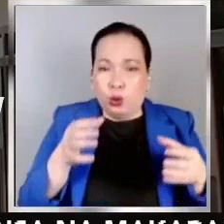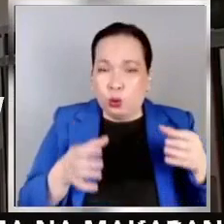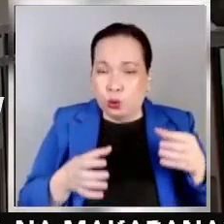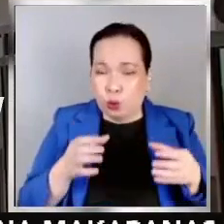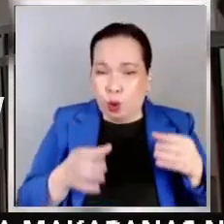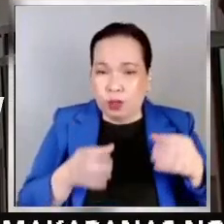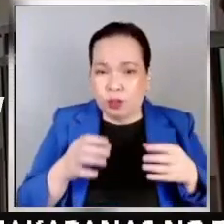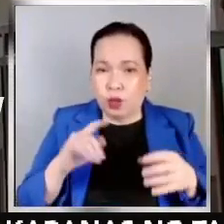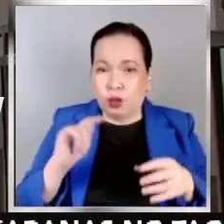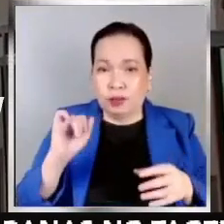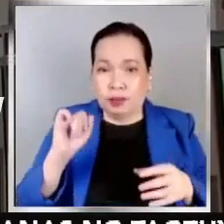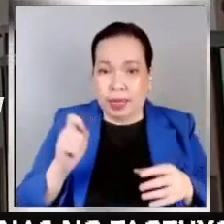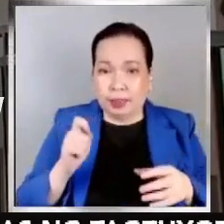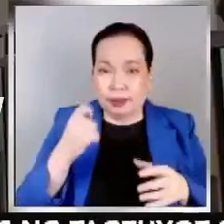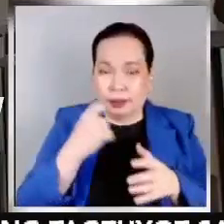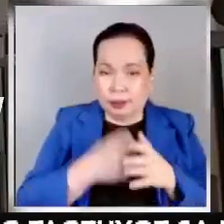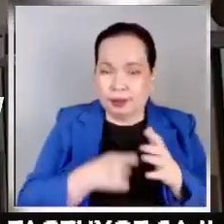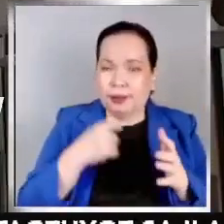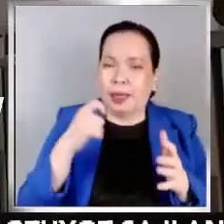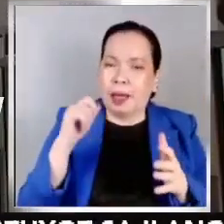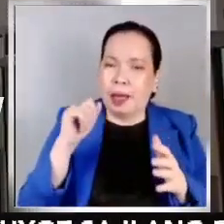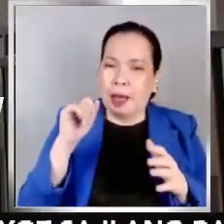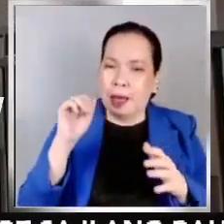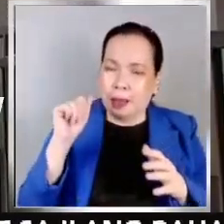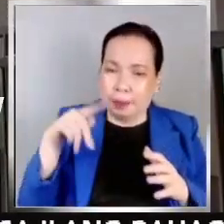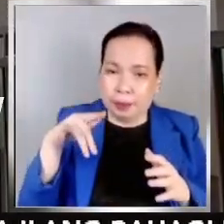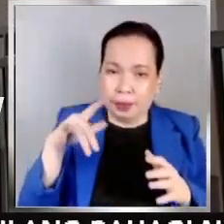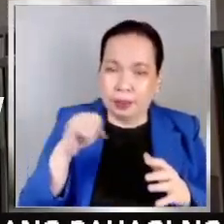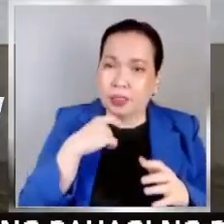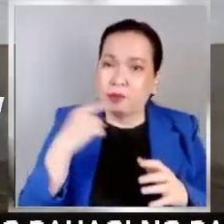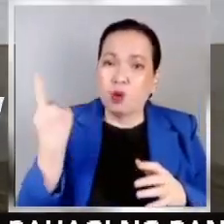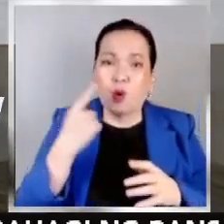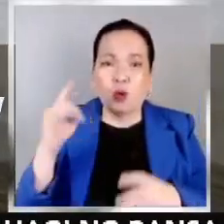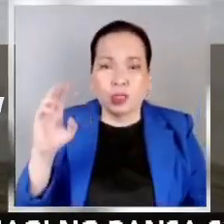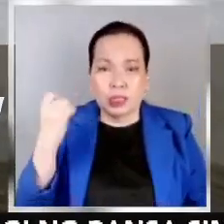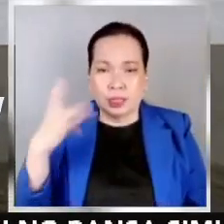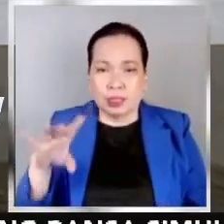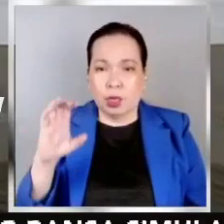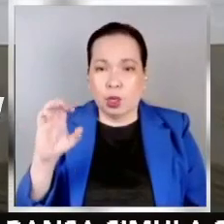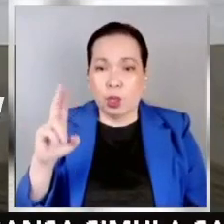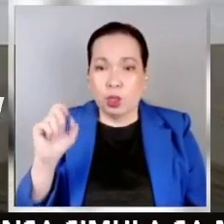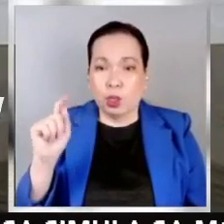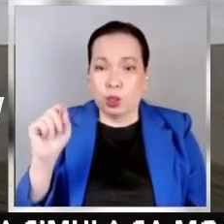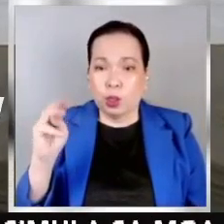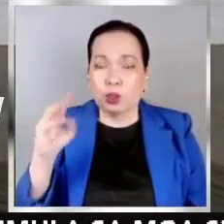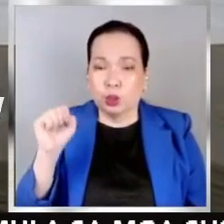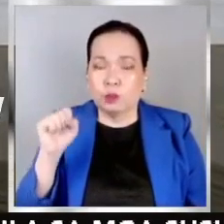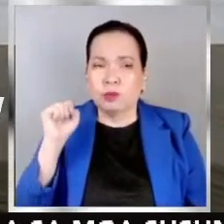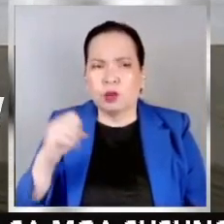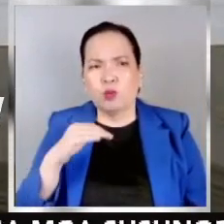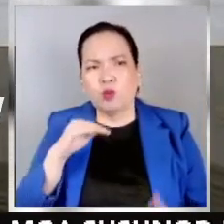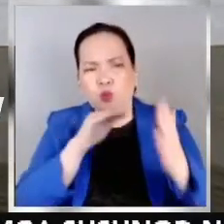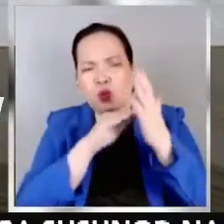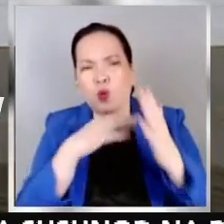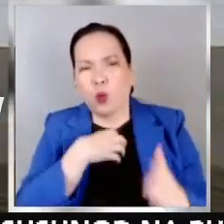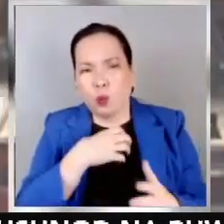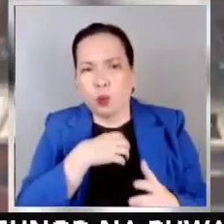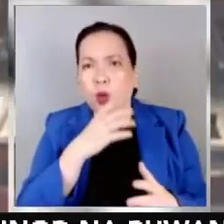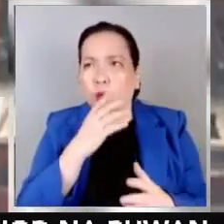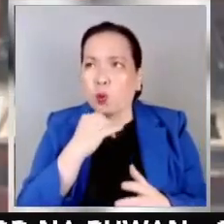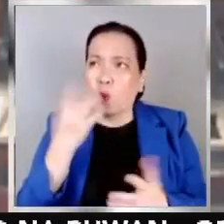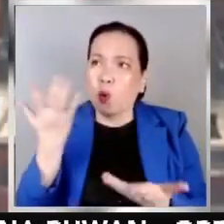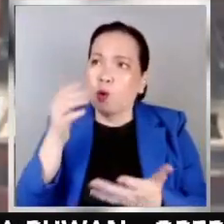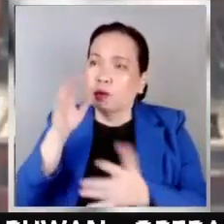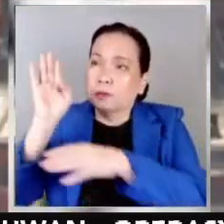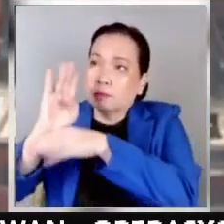sistema, tanging customs ang pwedeng magsampa ng reklamo sa Department of Justice laban sa smuggler na siya namang magsasampa ng kaso sa